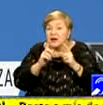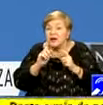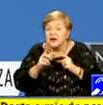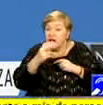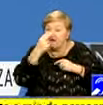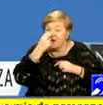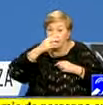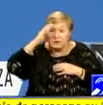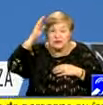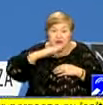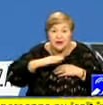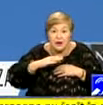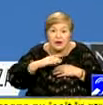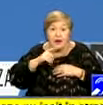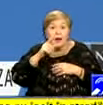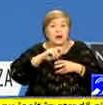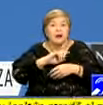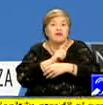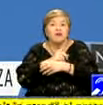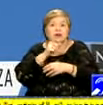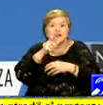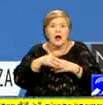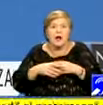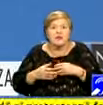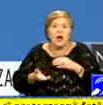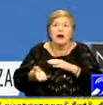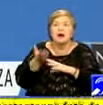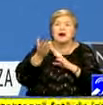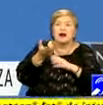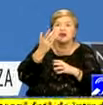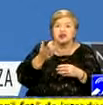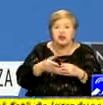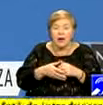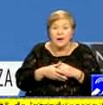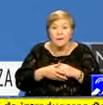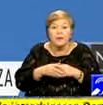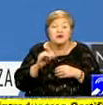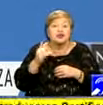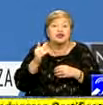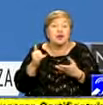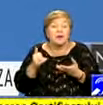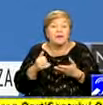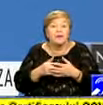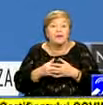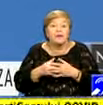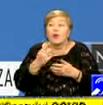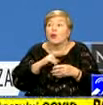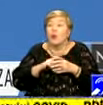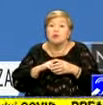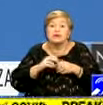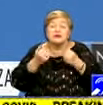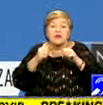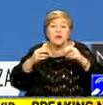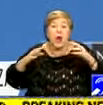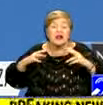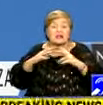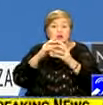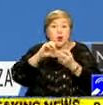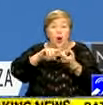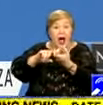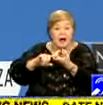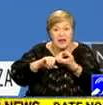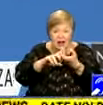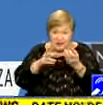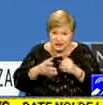că această forță crește și cum se testează răspunsul alianței. NATO va răspunde în